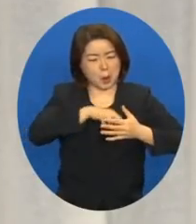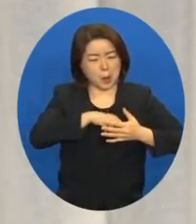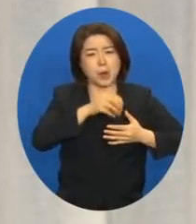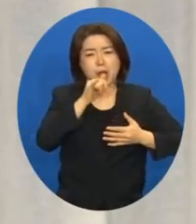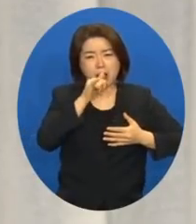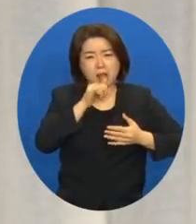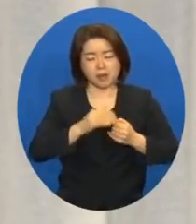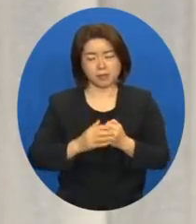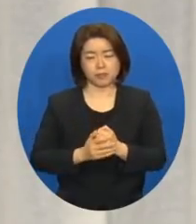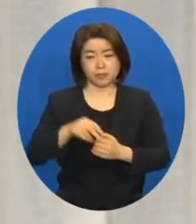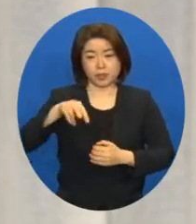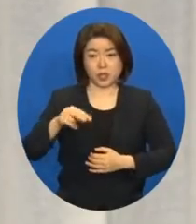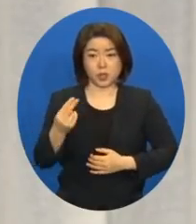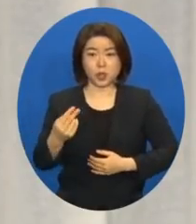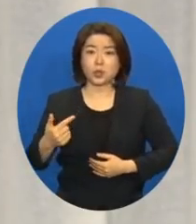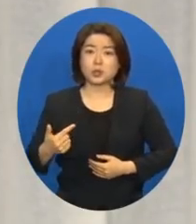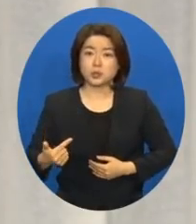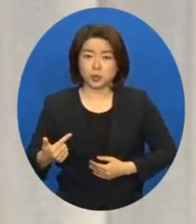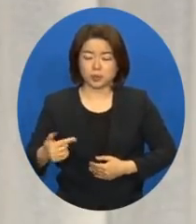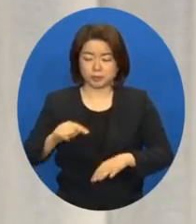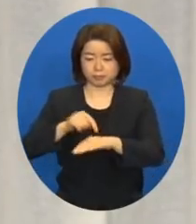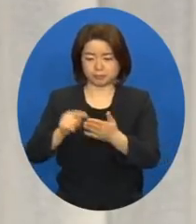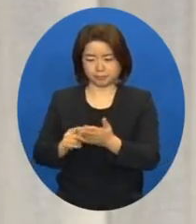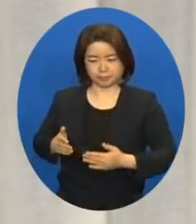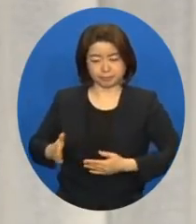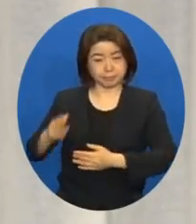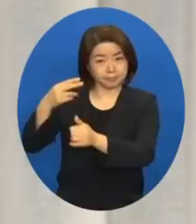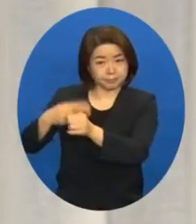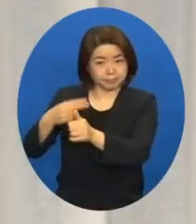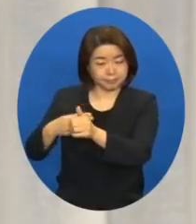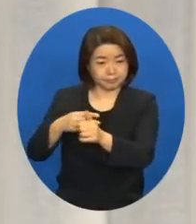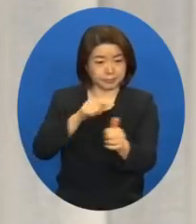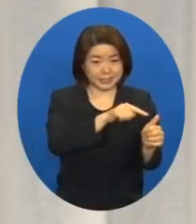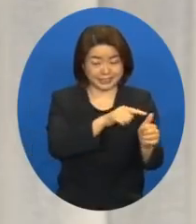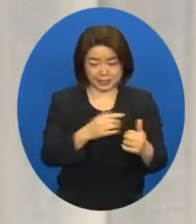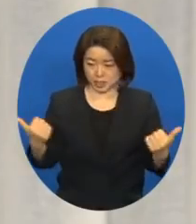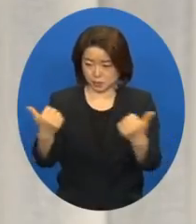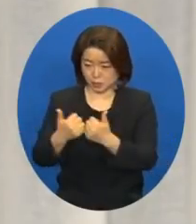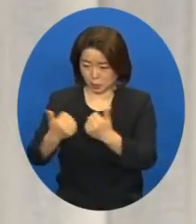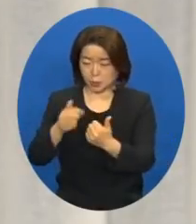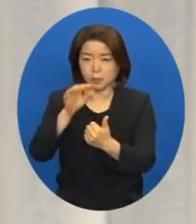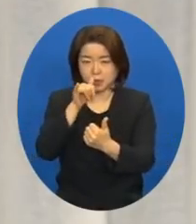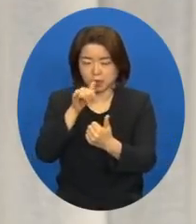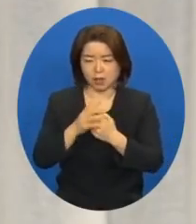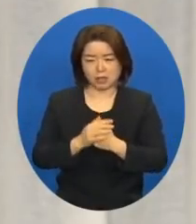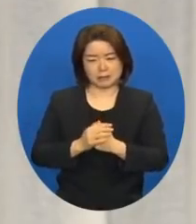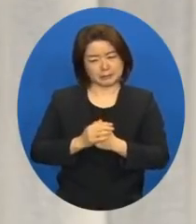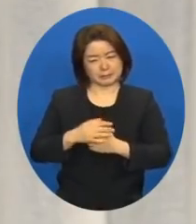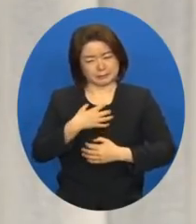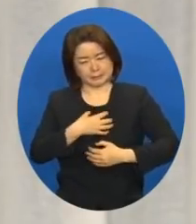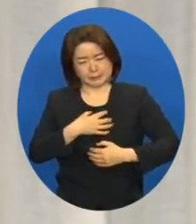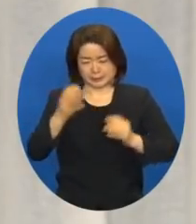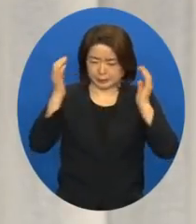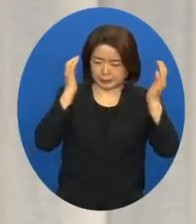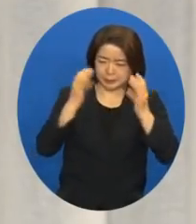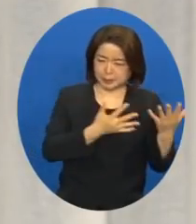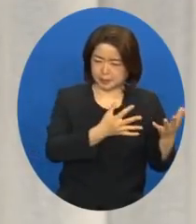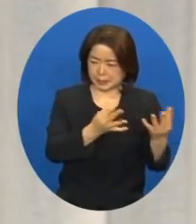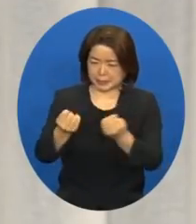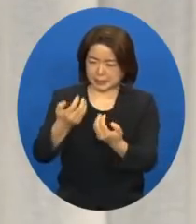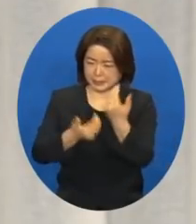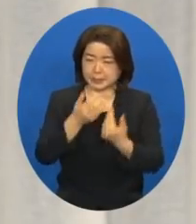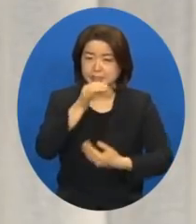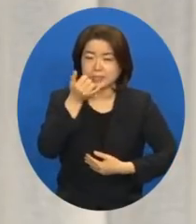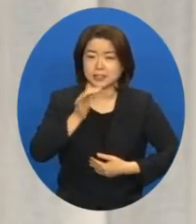쇼언이라고 하는 심리학 교수와 상담을 하게 되는데 진통을 겪지만 마지막에 이 윌이라는